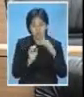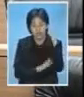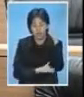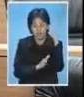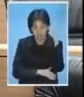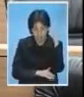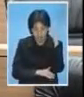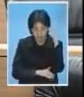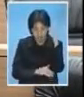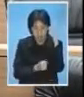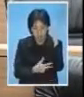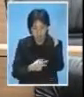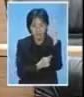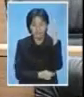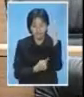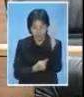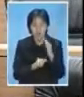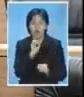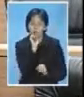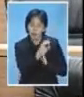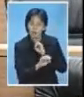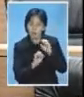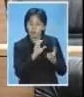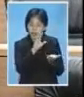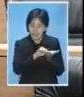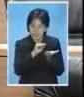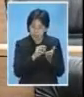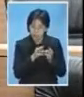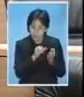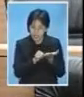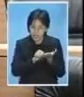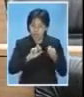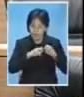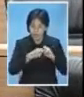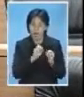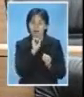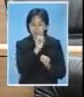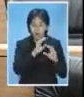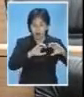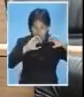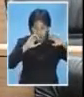คใต้ใน3จังหวัดชายแดนภาคใต้พร้อมที่จะให้ข้อมูลกับแนวทางในการแก้ไขปัญหาต่อรัฐบาล